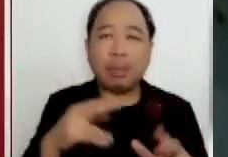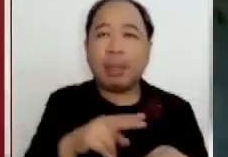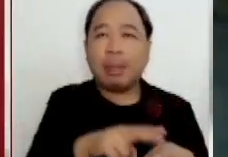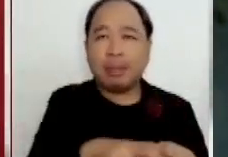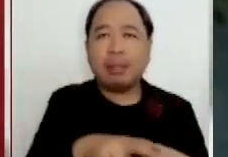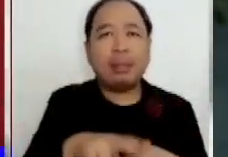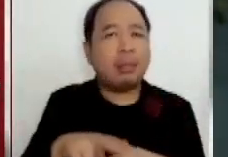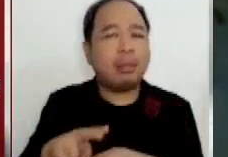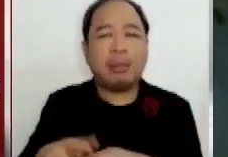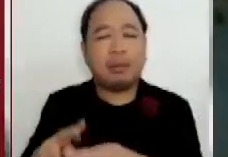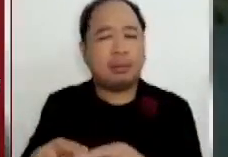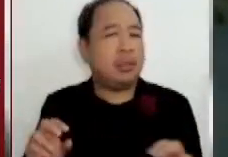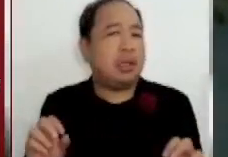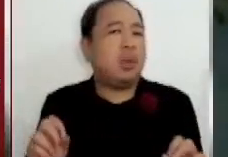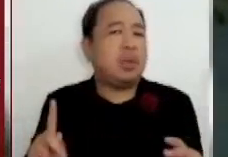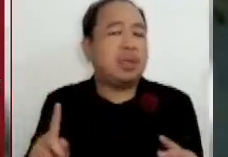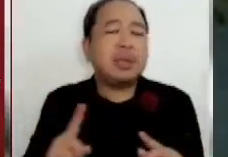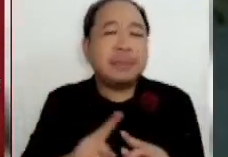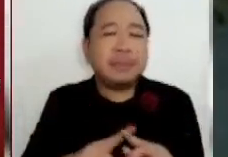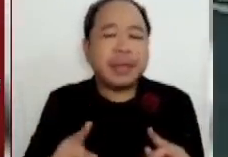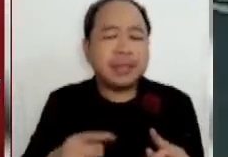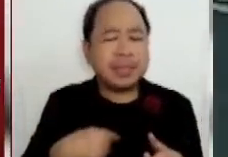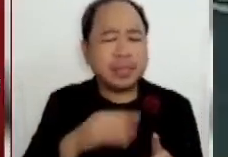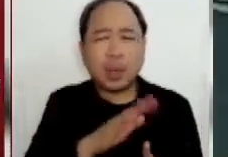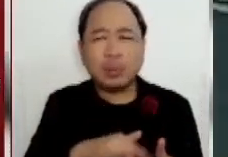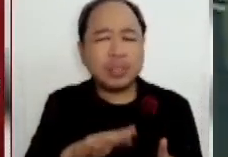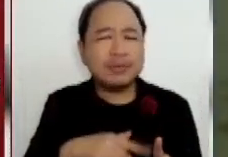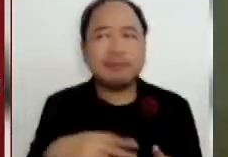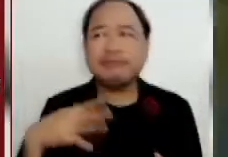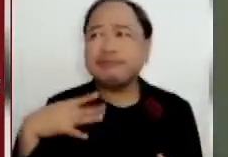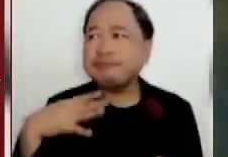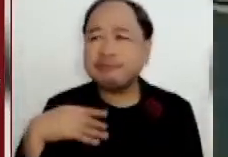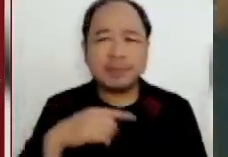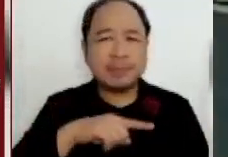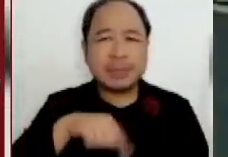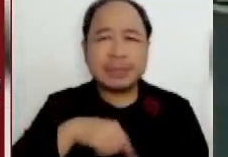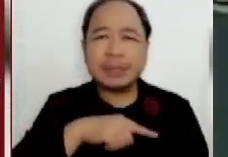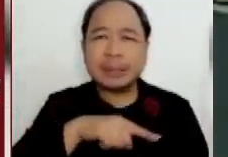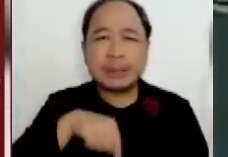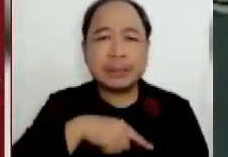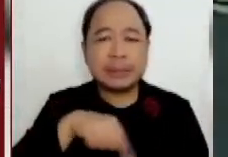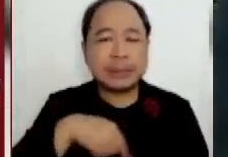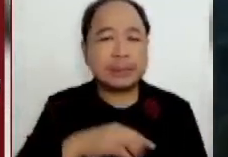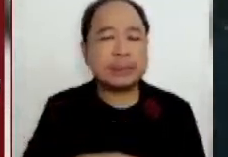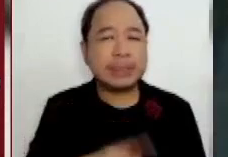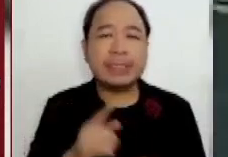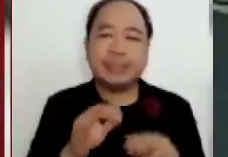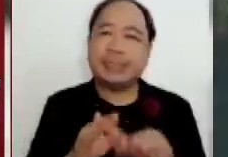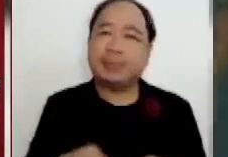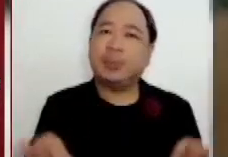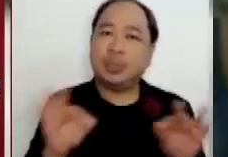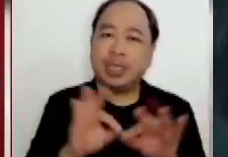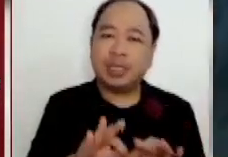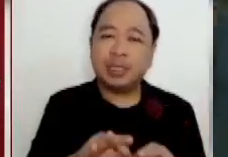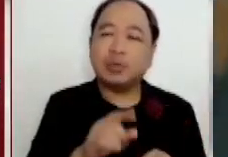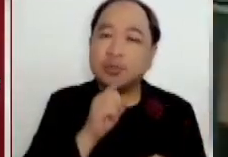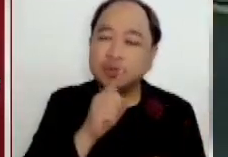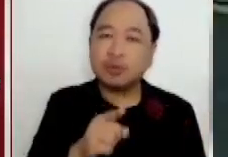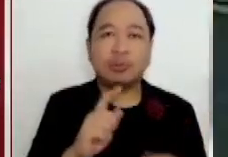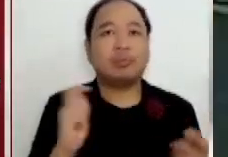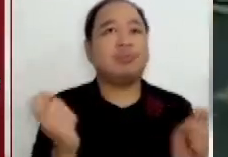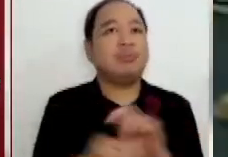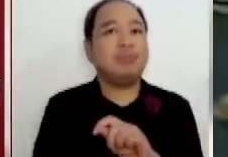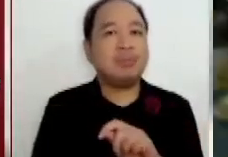Kaya lang parang napansin ko mas matagal, mahalaga. Gusto ko kasi yung nararapat na tunay na pagbabago.